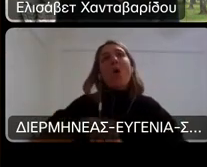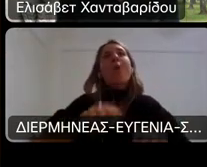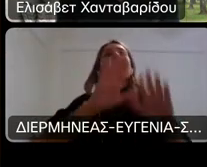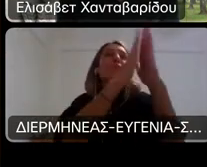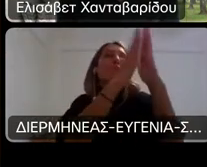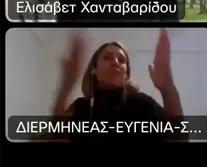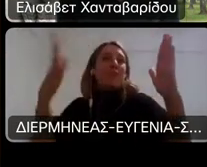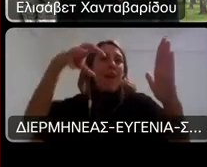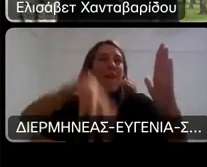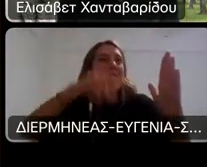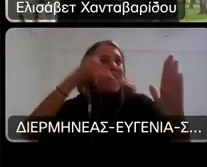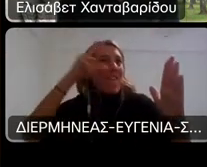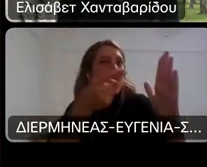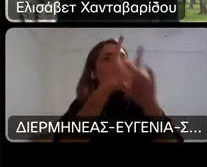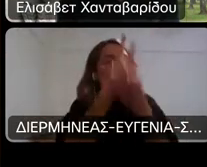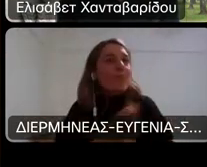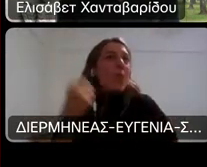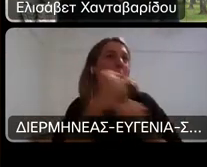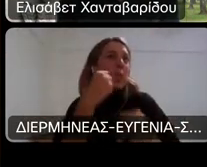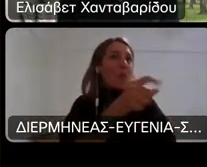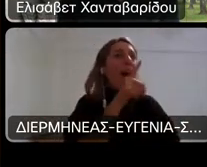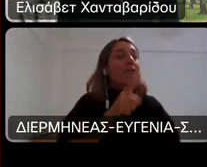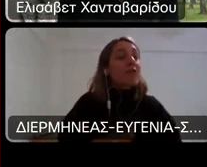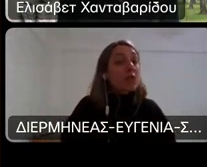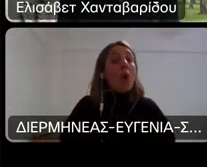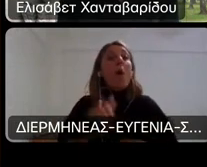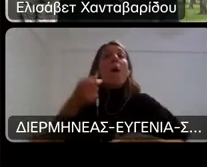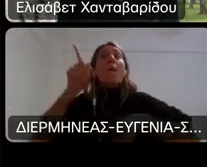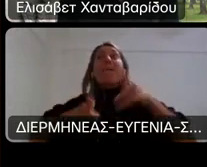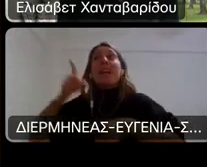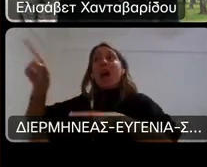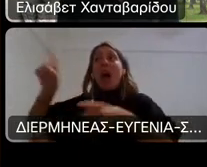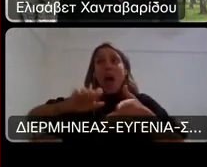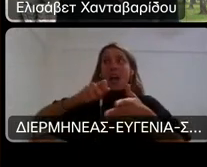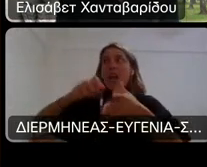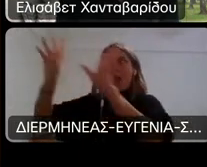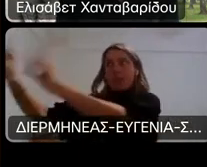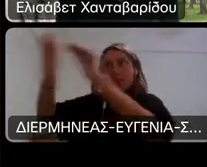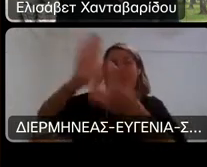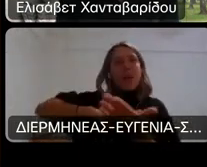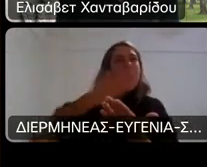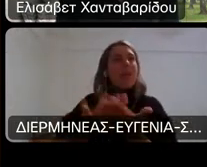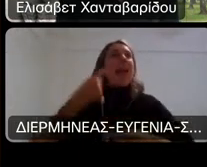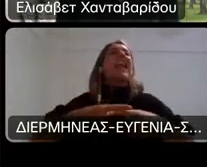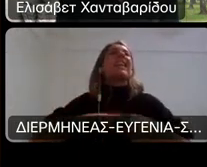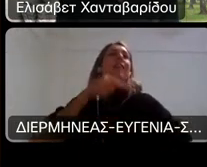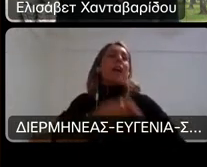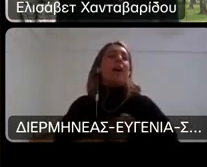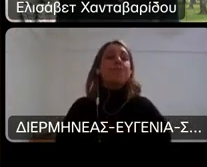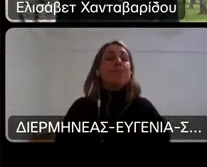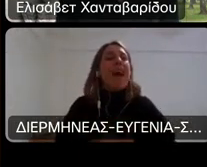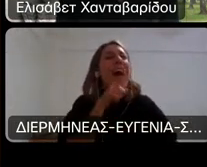σχετικά πρόσφατα. Επομένως, πήραμε κάποια εισαγόμενα εργαλεία και τα μεταφράσαμε στα ελληνικά. Αυτά περιέχουν